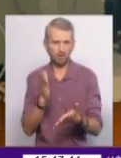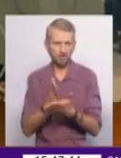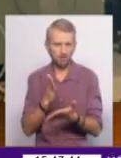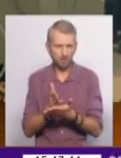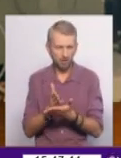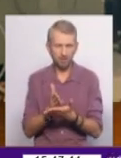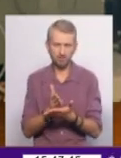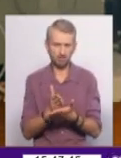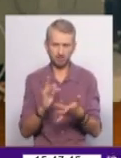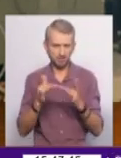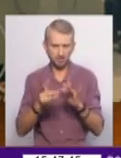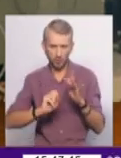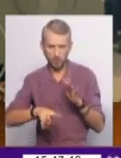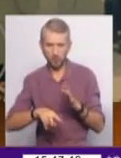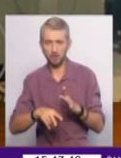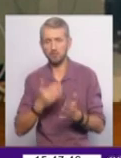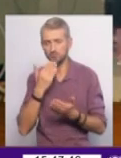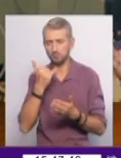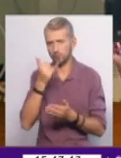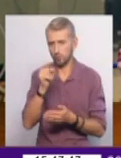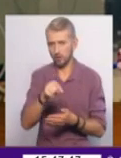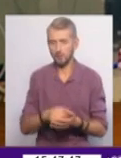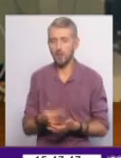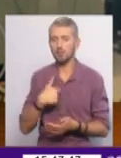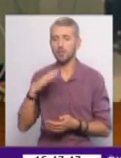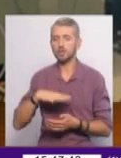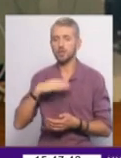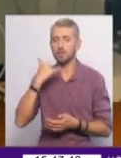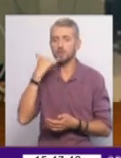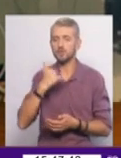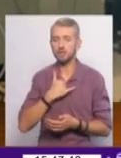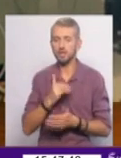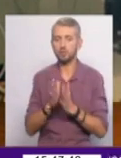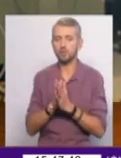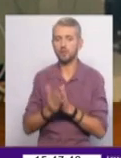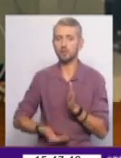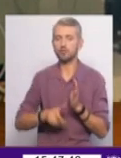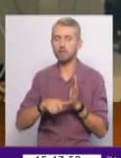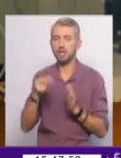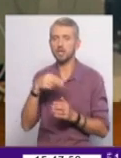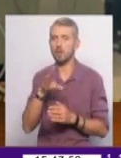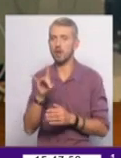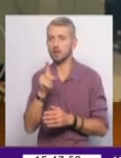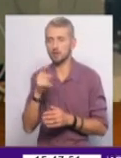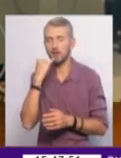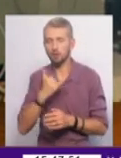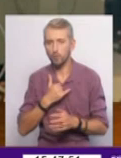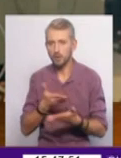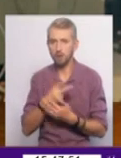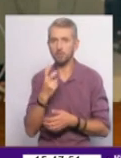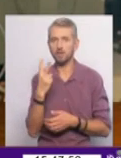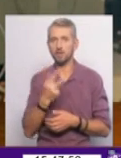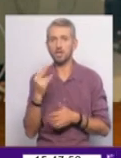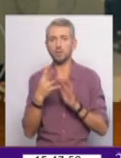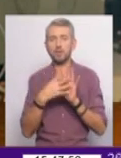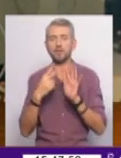приймальня Юлії Ярмоленко, і зверніться до неї. А ми ж чекаємо далі дзвінків. Будь ласка, жителі ДВРЗ, долучайтеся,